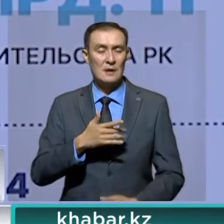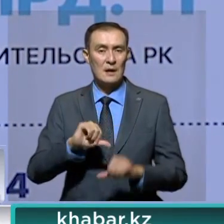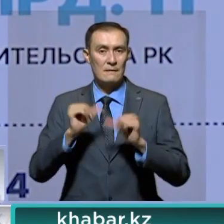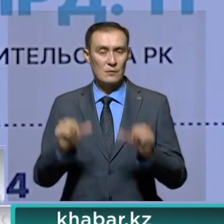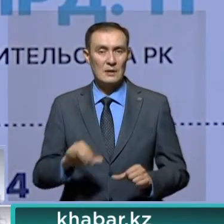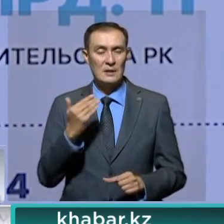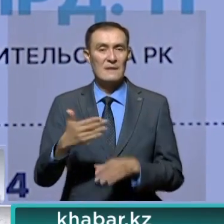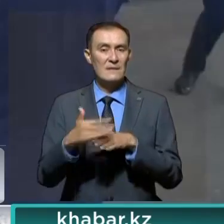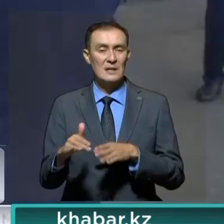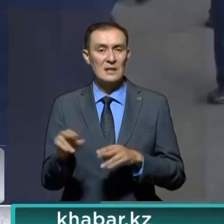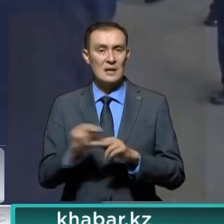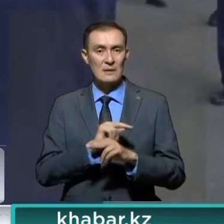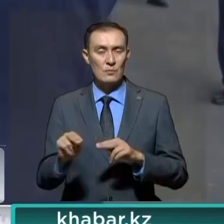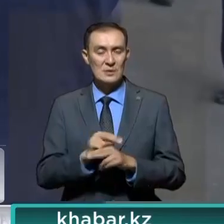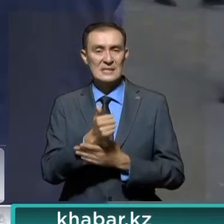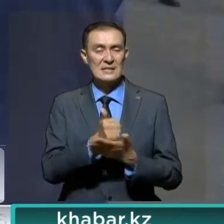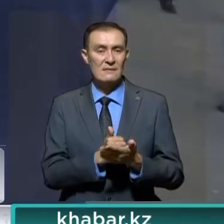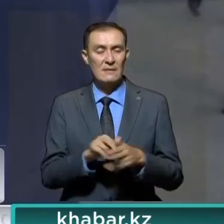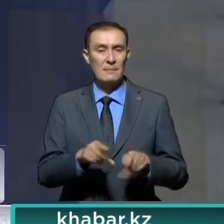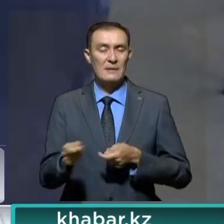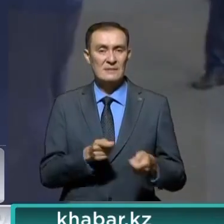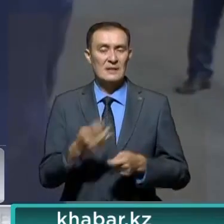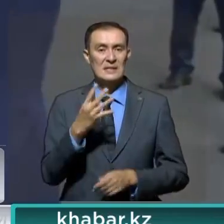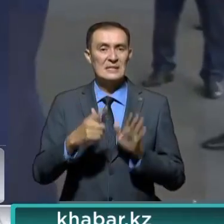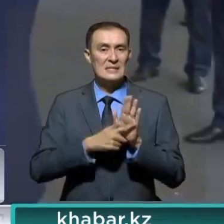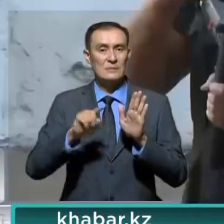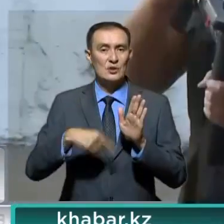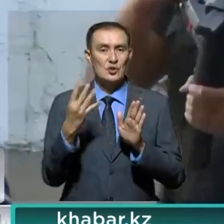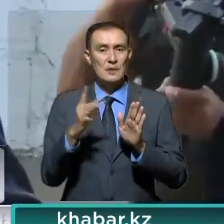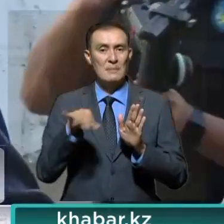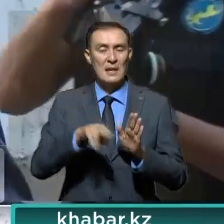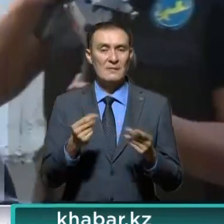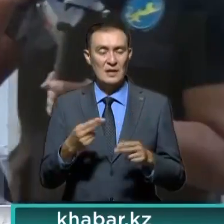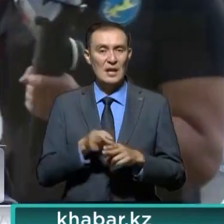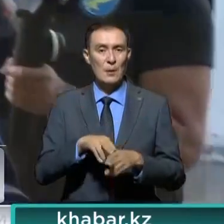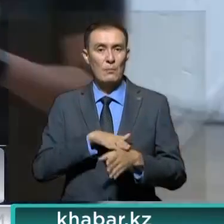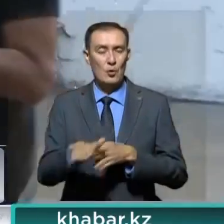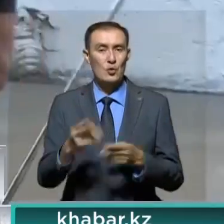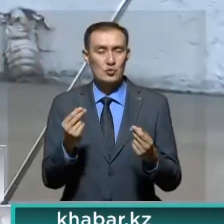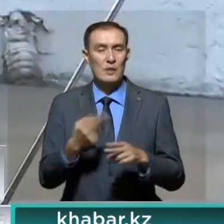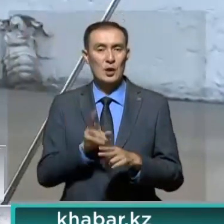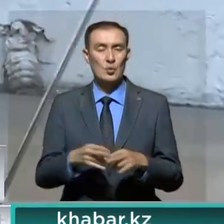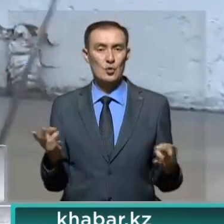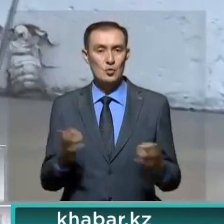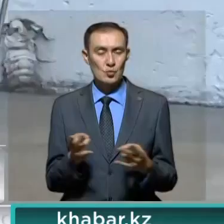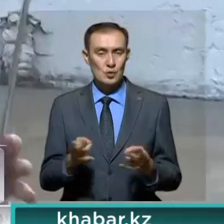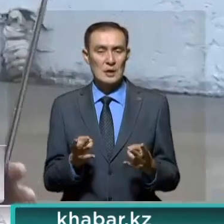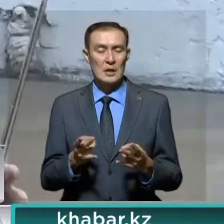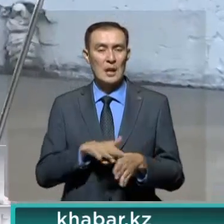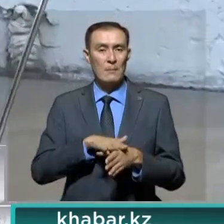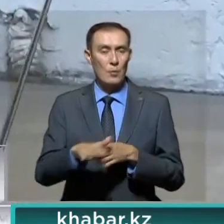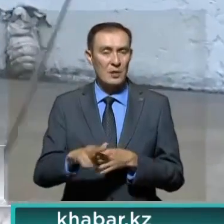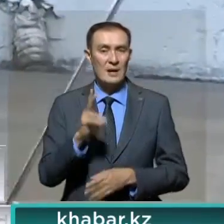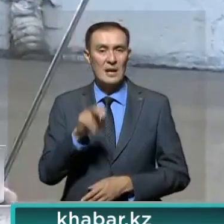на их ремонт из резерва правительства 7,4 миллиарда тенге. Это полная сумма, которая необходима для